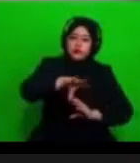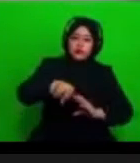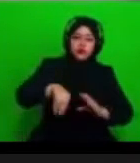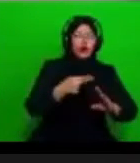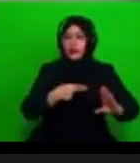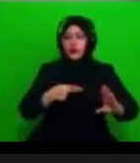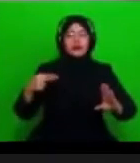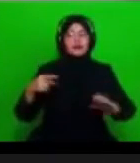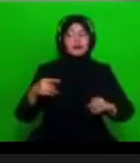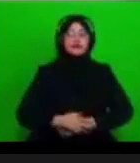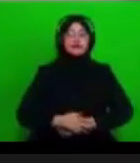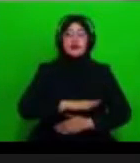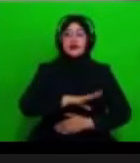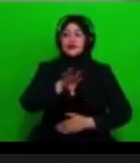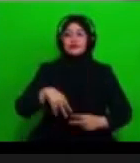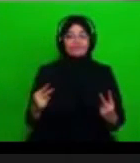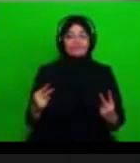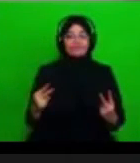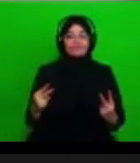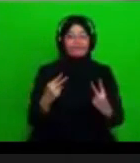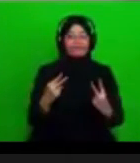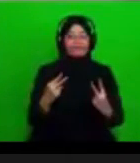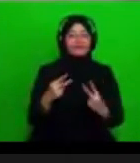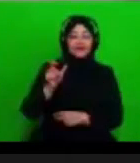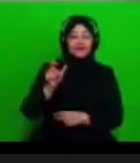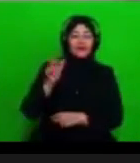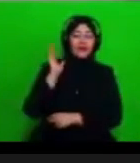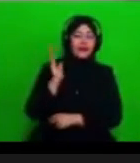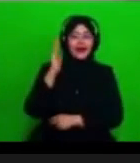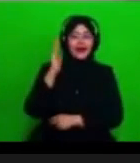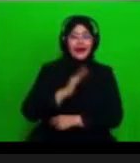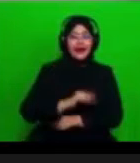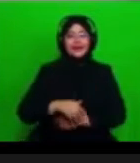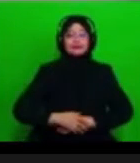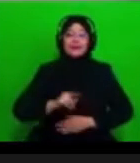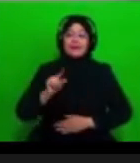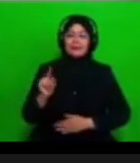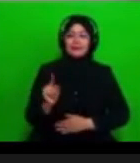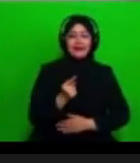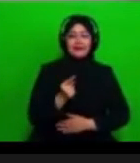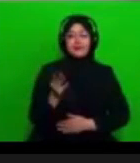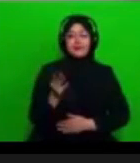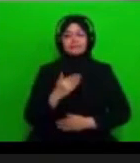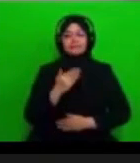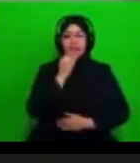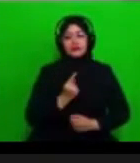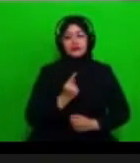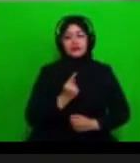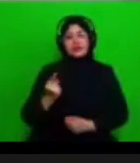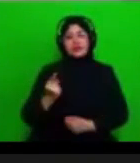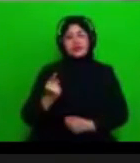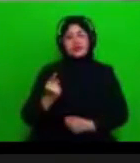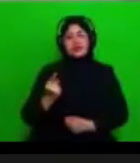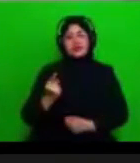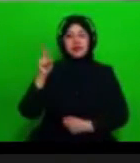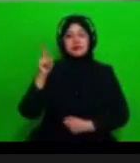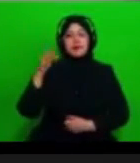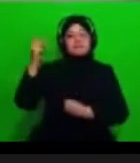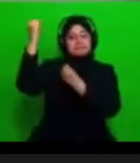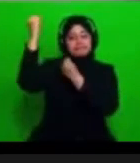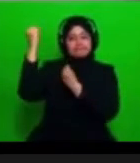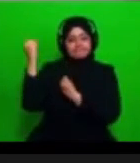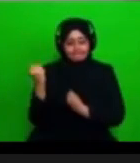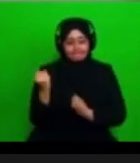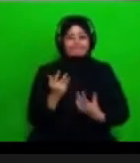dan hadir para peserta webinar sekalian. Pertama-tama marilah kita panjatkan puji syukur kehadirat Allah Subhanahu